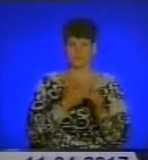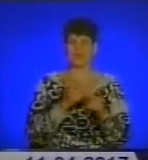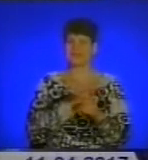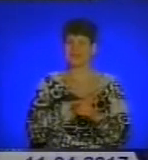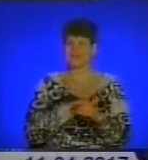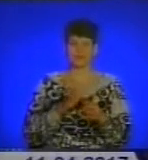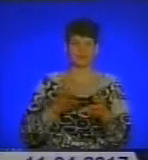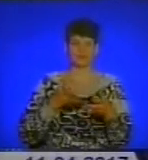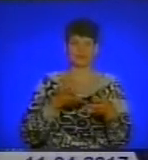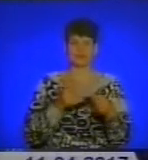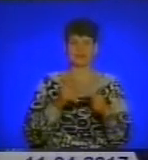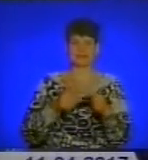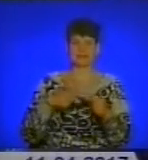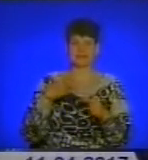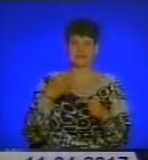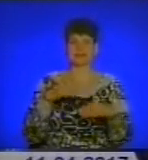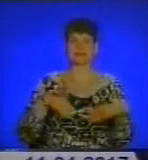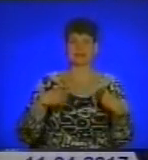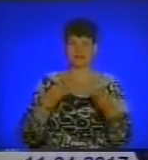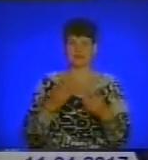буде впливати на надання субсидій в опалювальному періоді